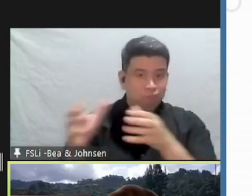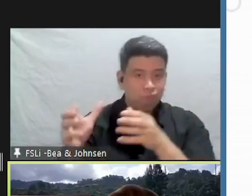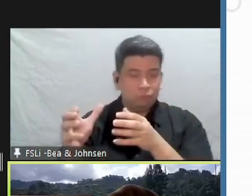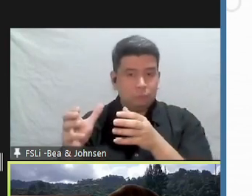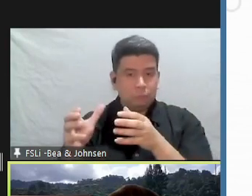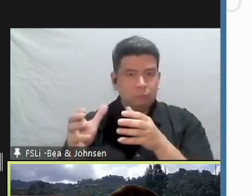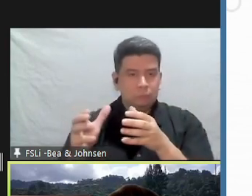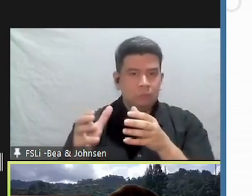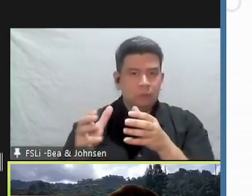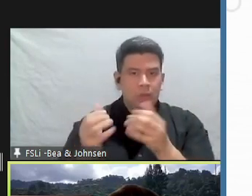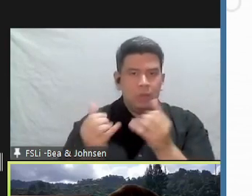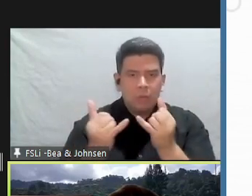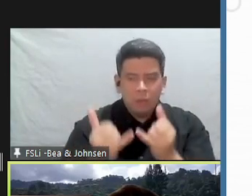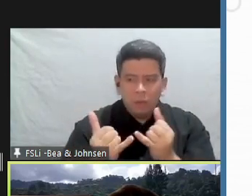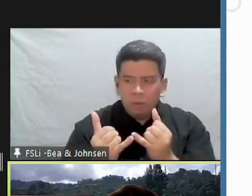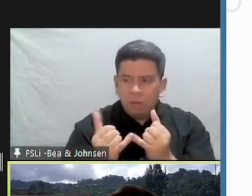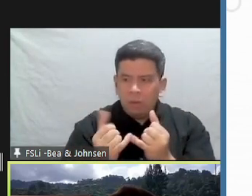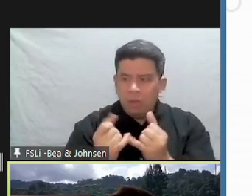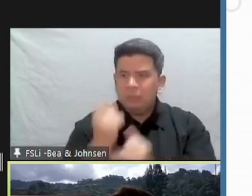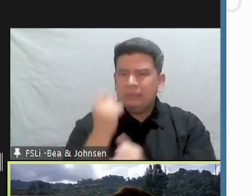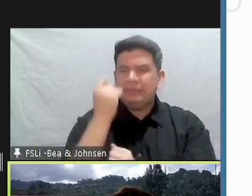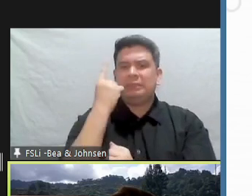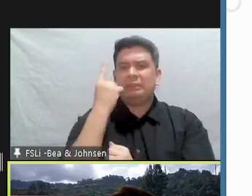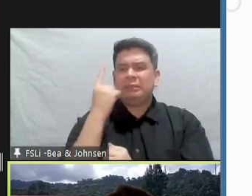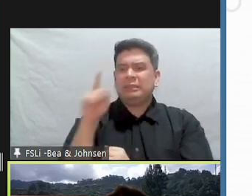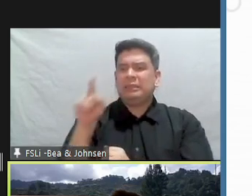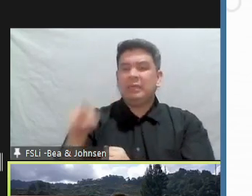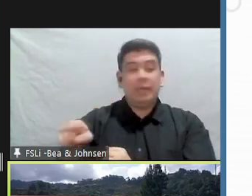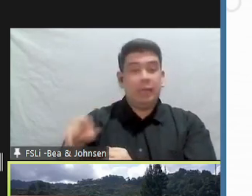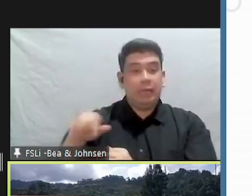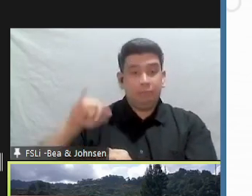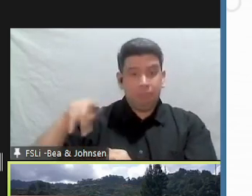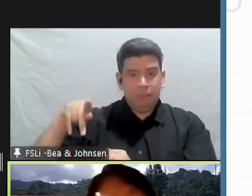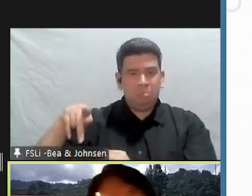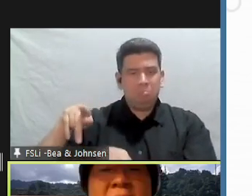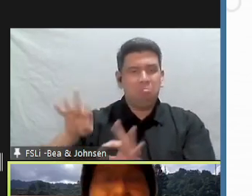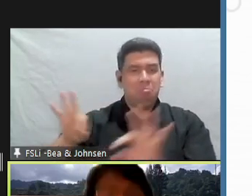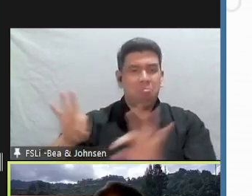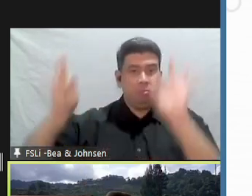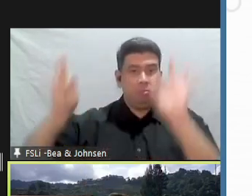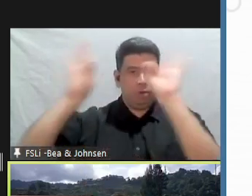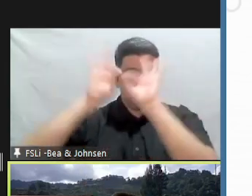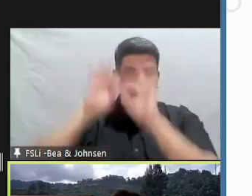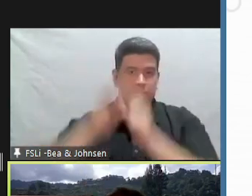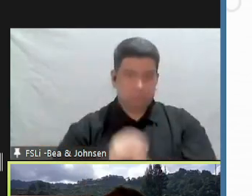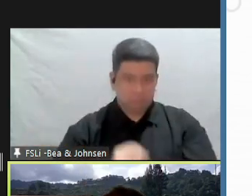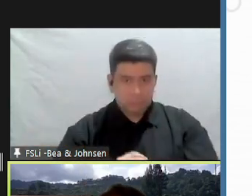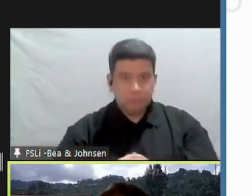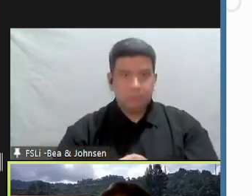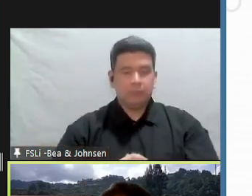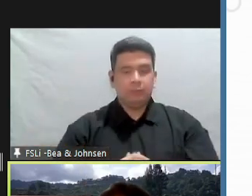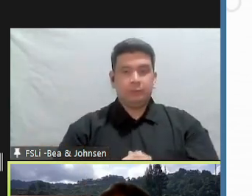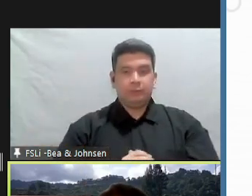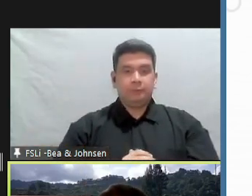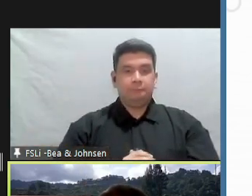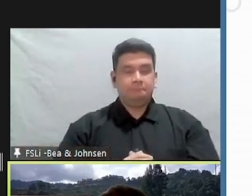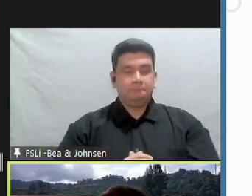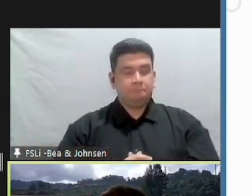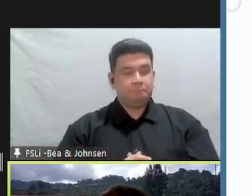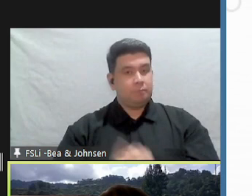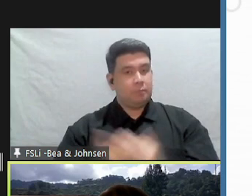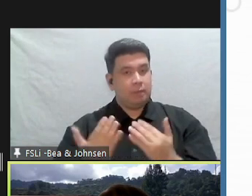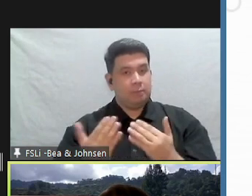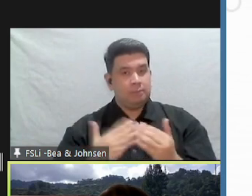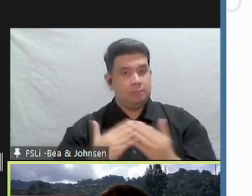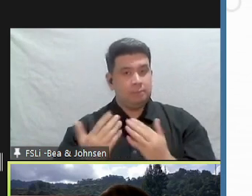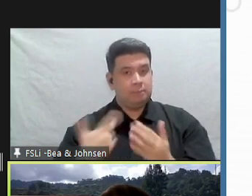nakita ng kahalagaan ng mga IP. At dapat din malaman na kahit may mga eskwelahan tayo, ay may dalawang